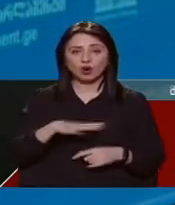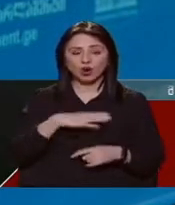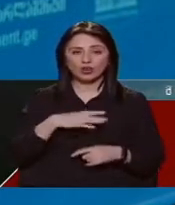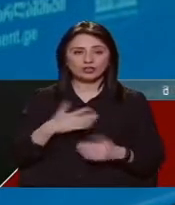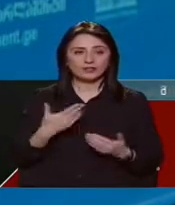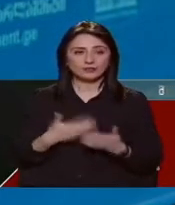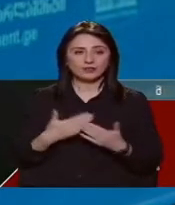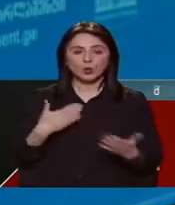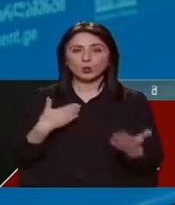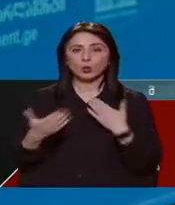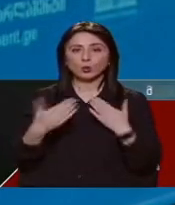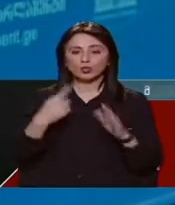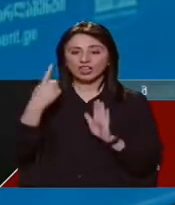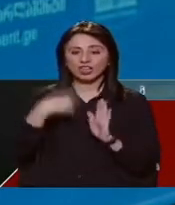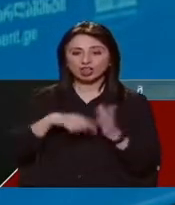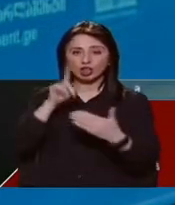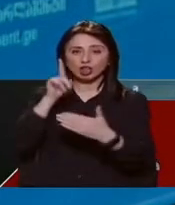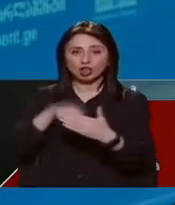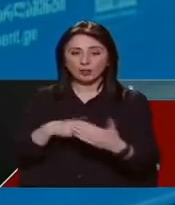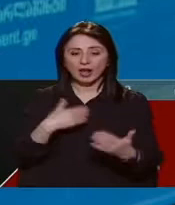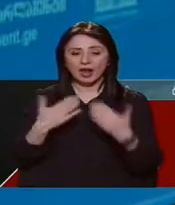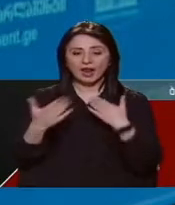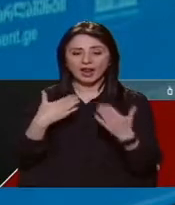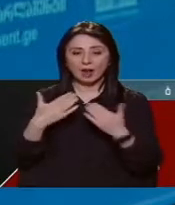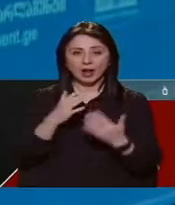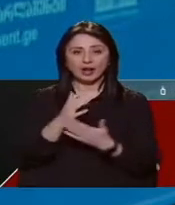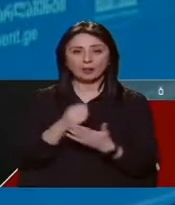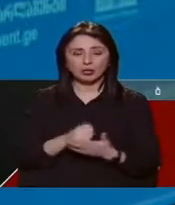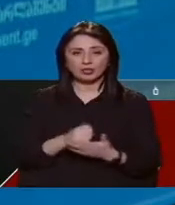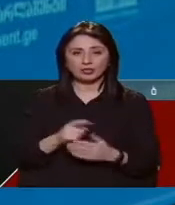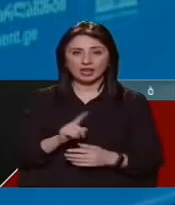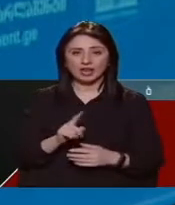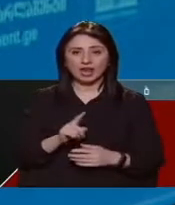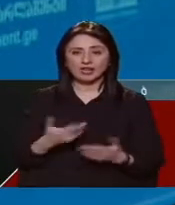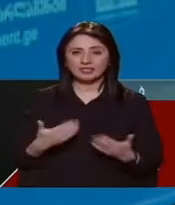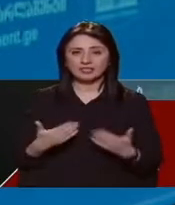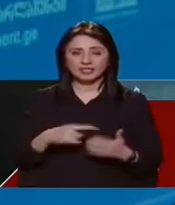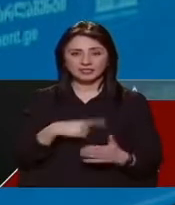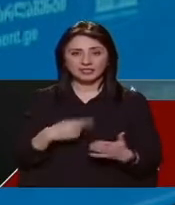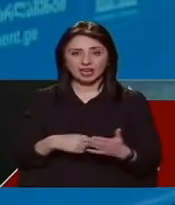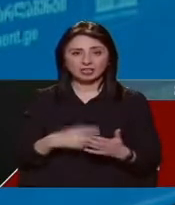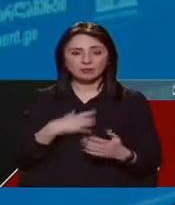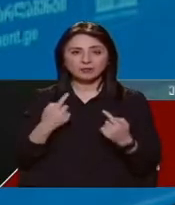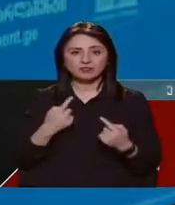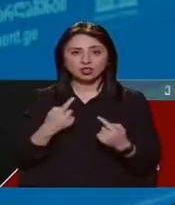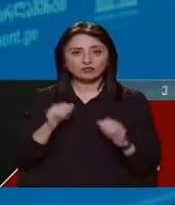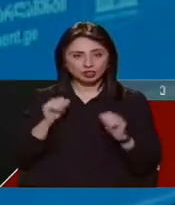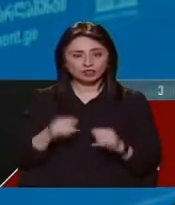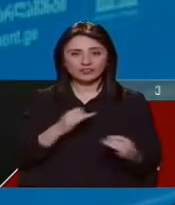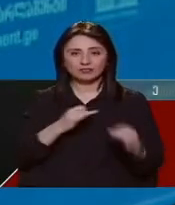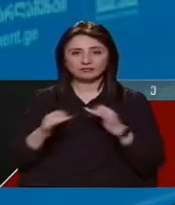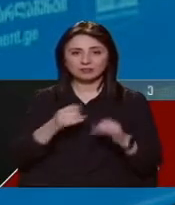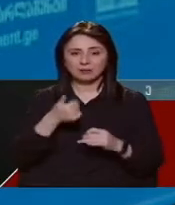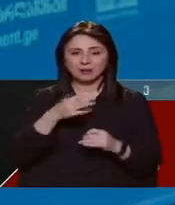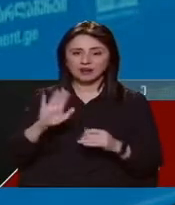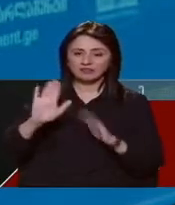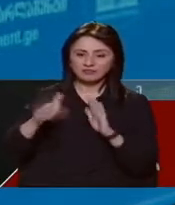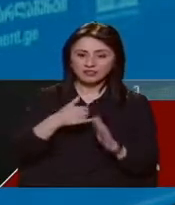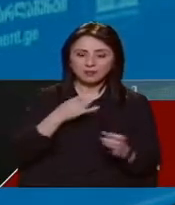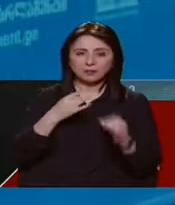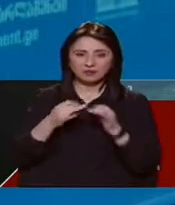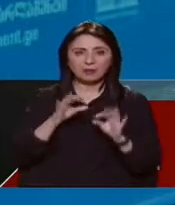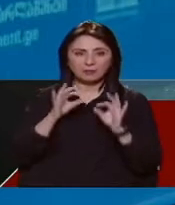იმდენი ურთიერთმდობა და ლაპარაკის იმდენი პოტენციალი, რომ რაღაცა საკითხი რომ მნიშვნელოვანი გონია, შეგვეძლოს პრემიერი დავიბაროთ